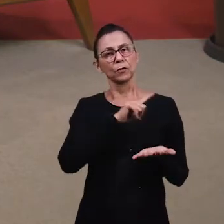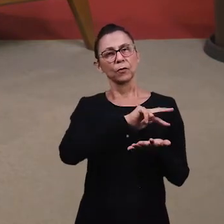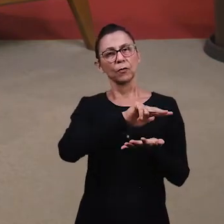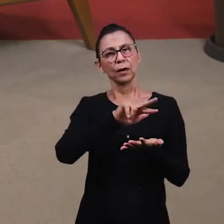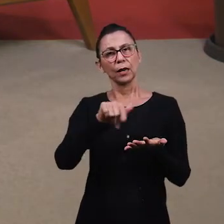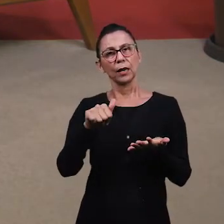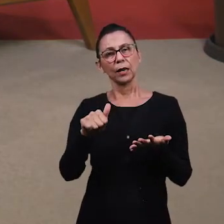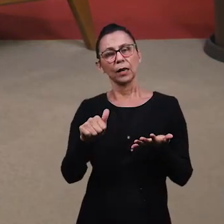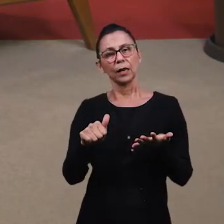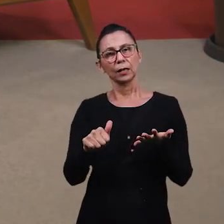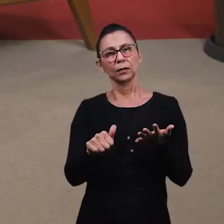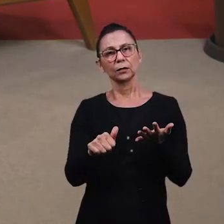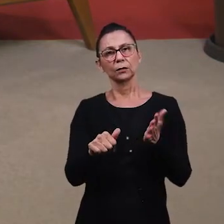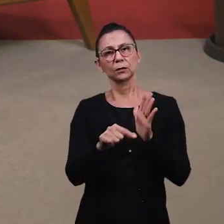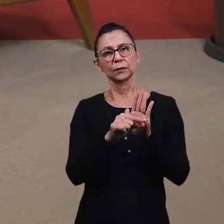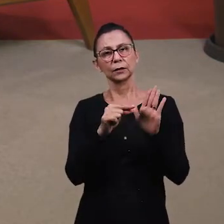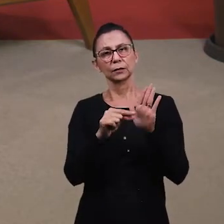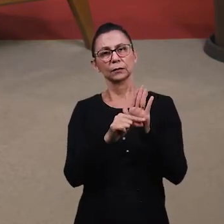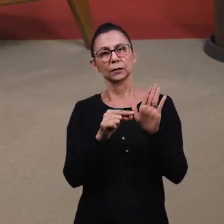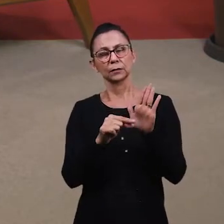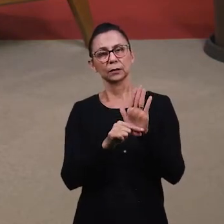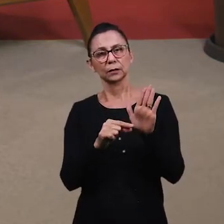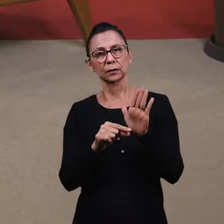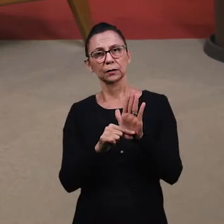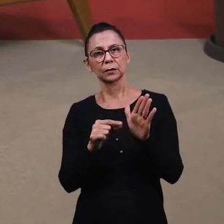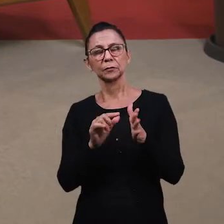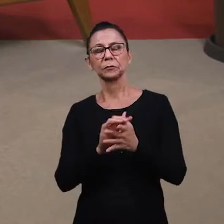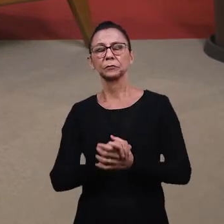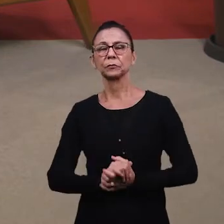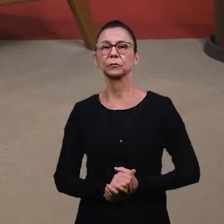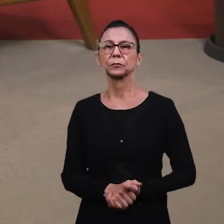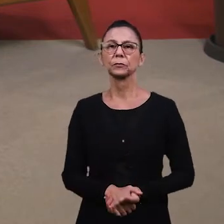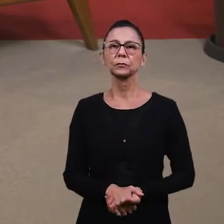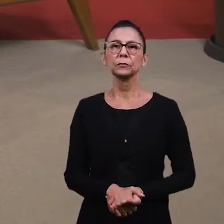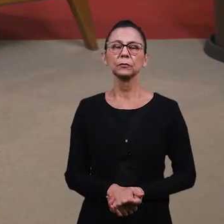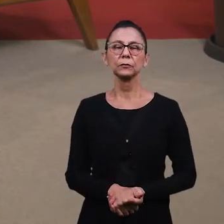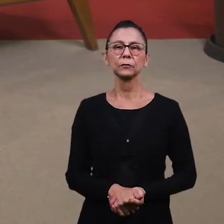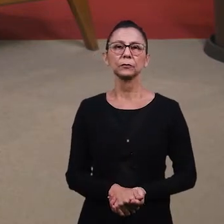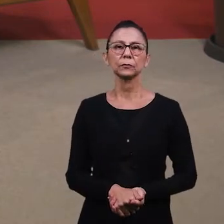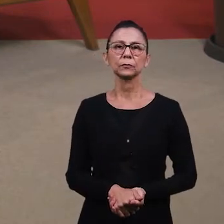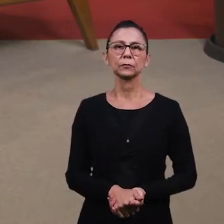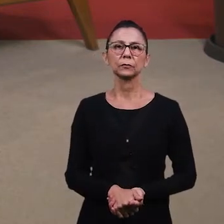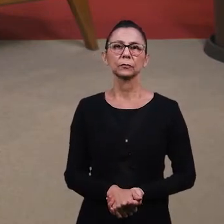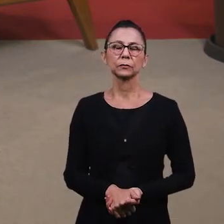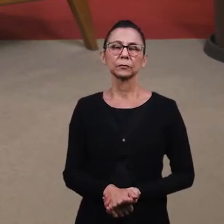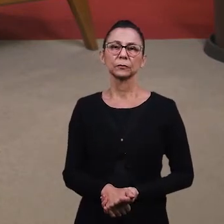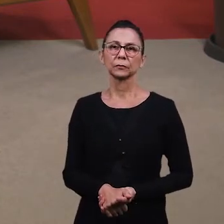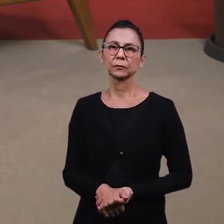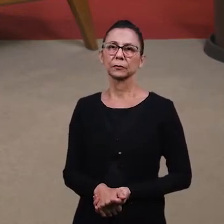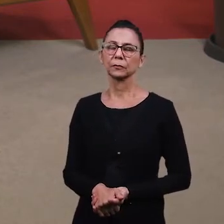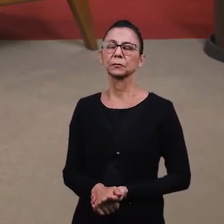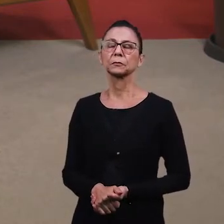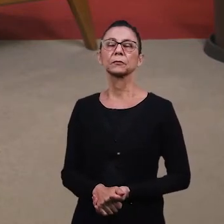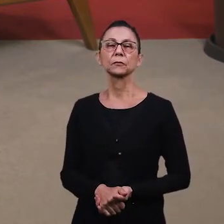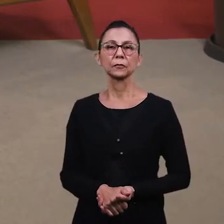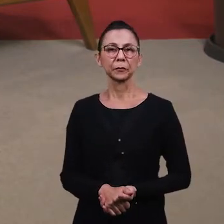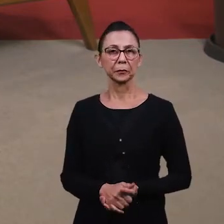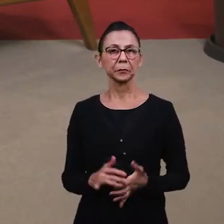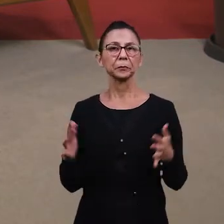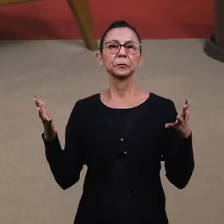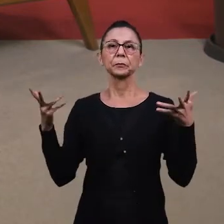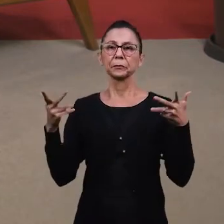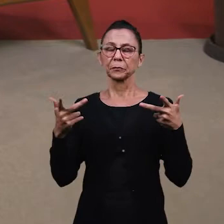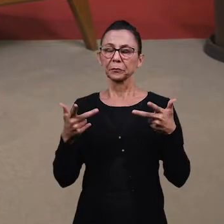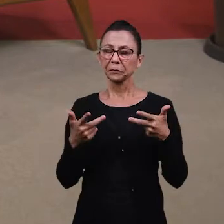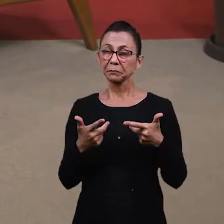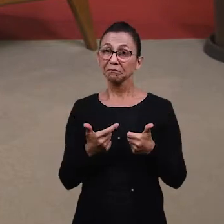celui qui donne la démonstration. Ce n'est pas vous qui m'avez choisi, mais c'est moi qui vous ai choisi, je